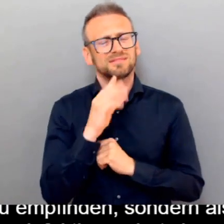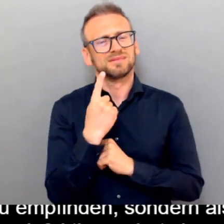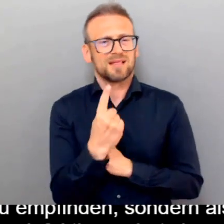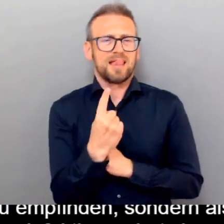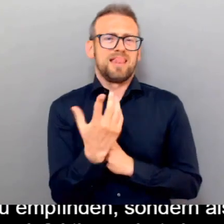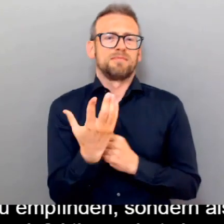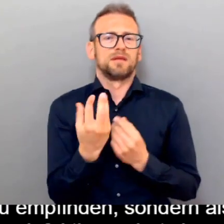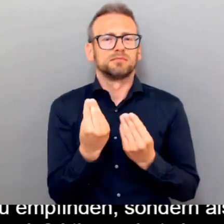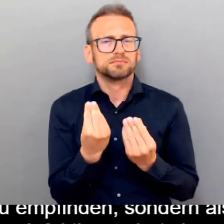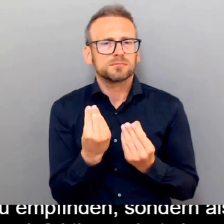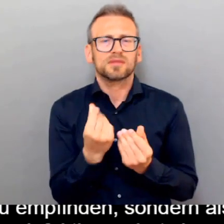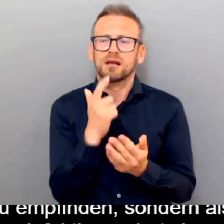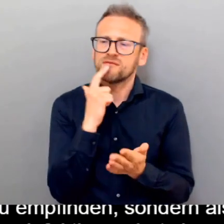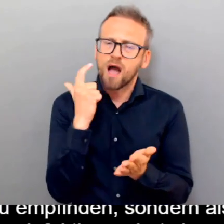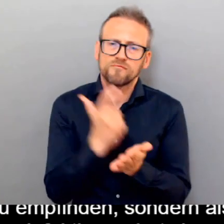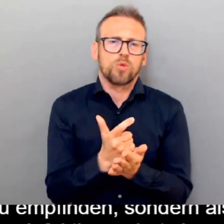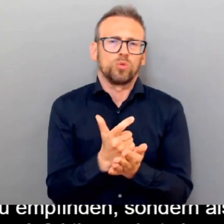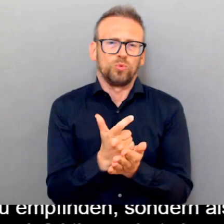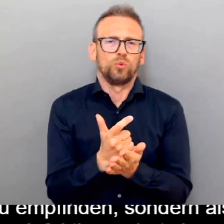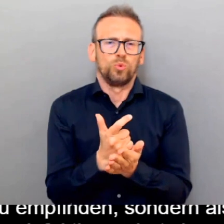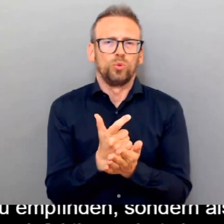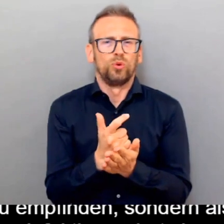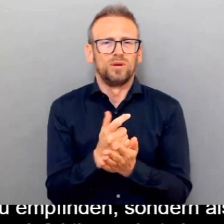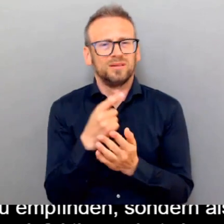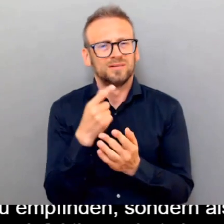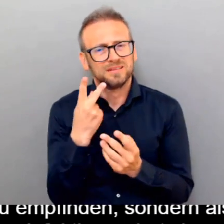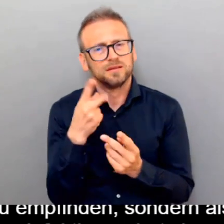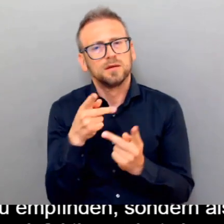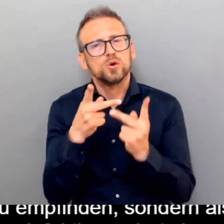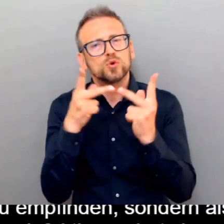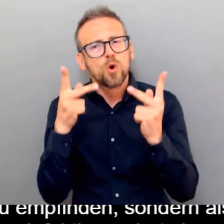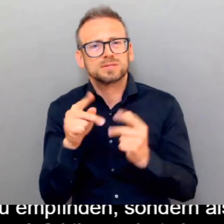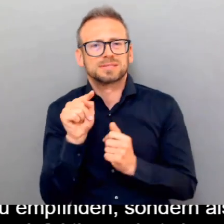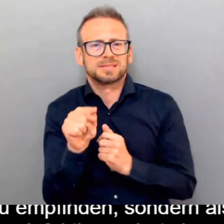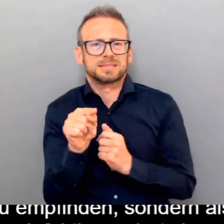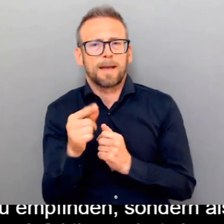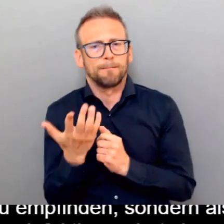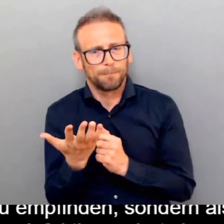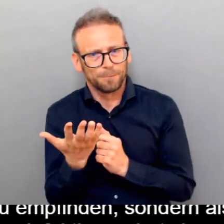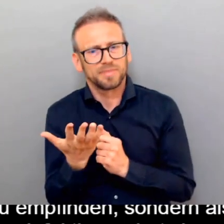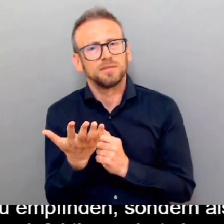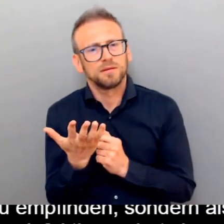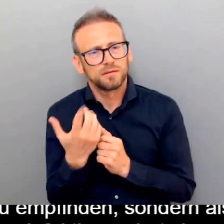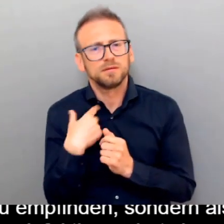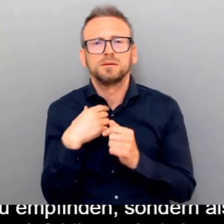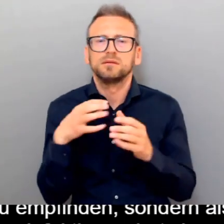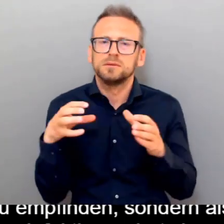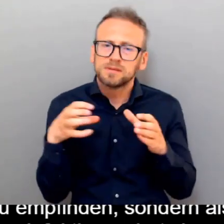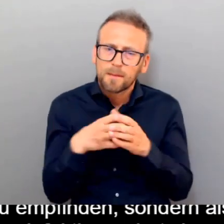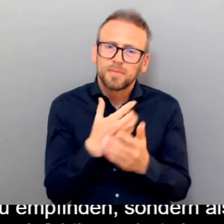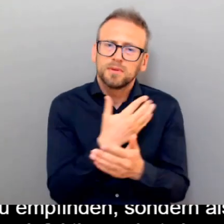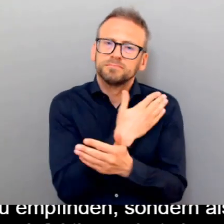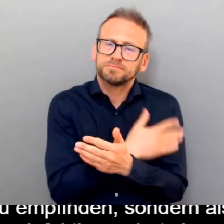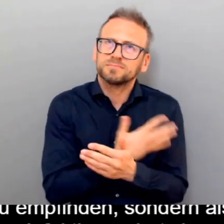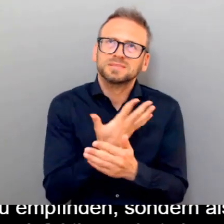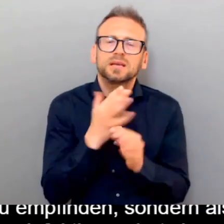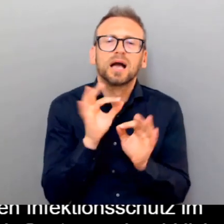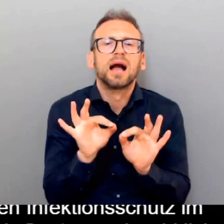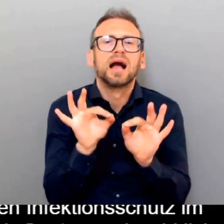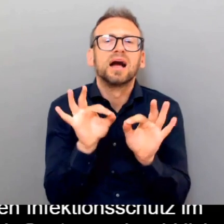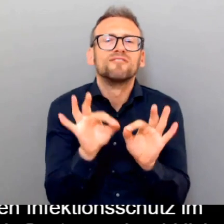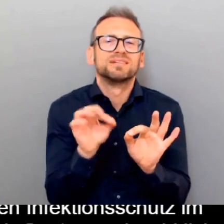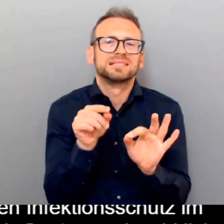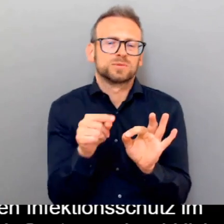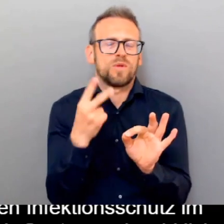Gastronomen wieder öffnen können und auch die Hotellerie eben Perspektiven bekommt. Und ich glaube, das ist uns mit dieser Konzeption